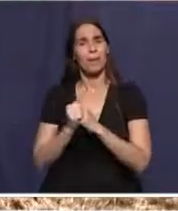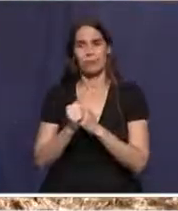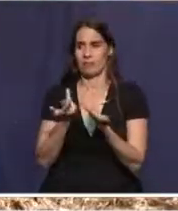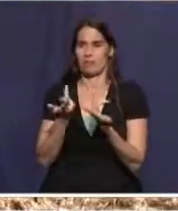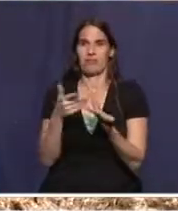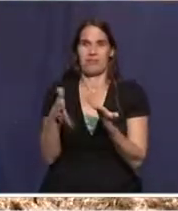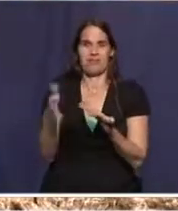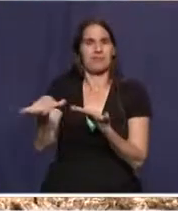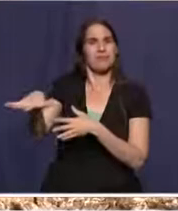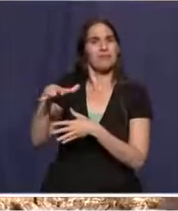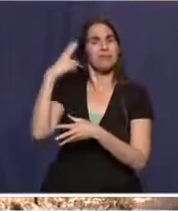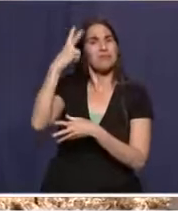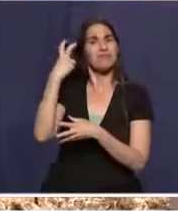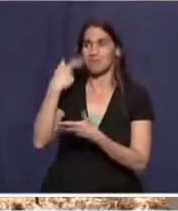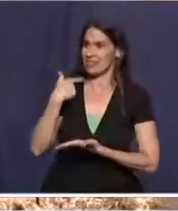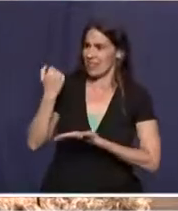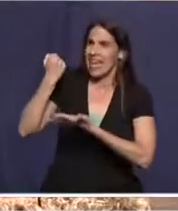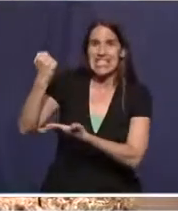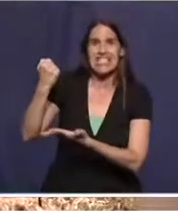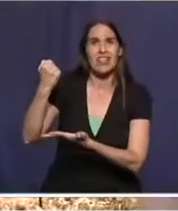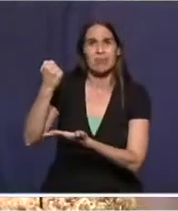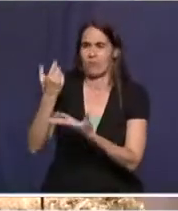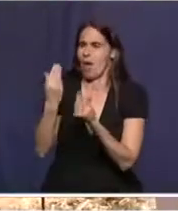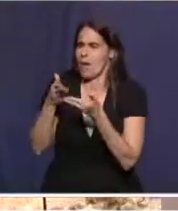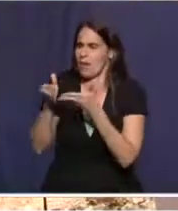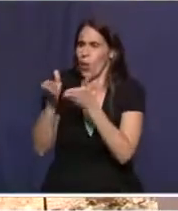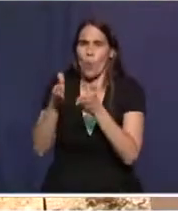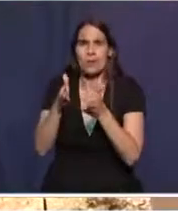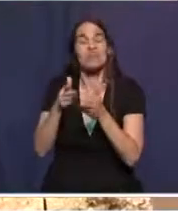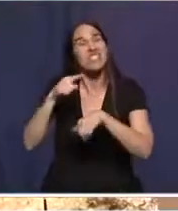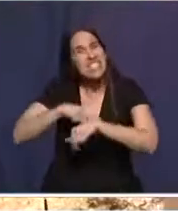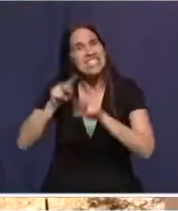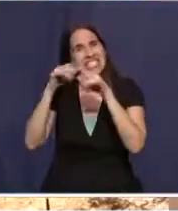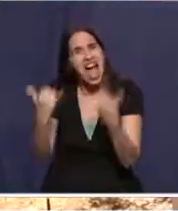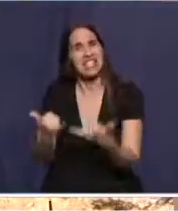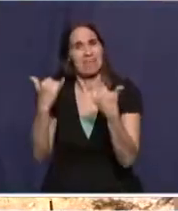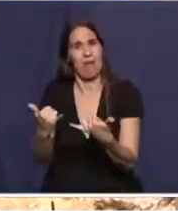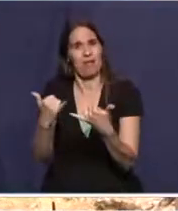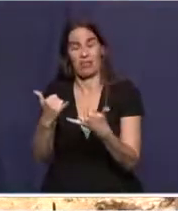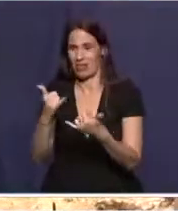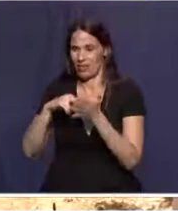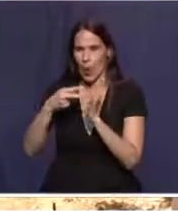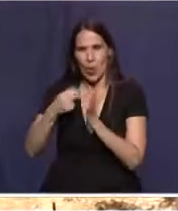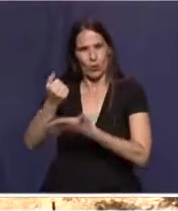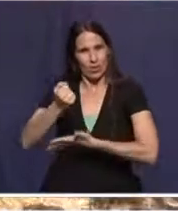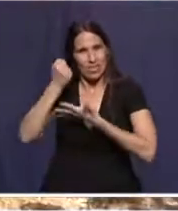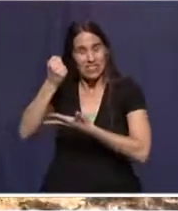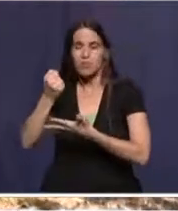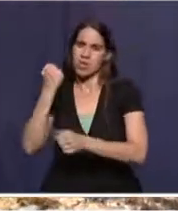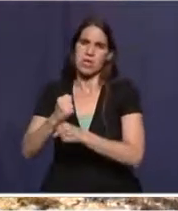במישור הערבי דובר על תקציבים להרבה תחומים. זה הזמן שהתוכניות והתקציבים גם